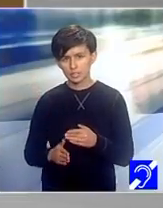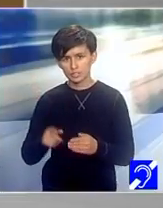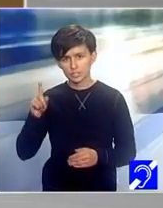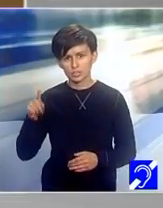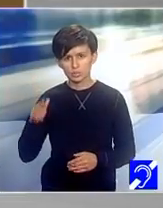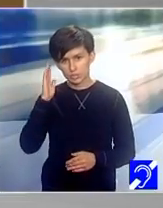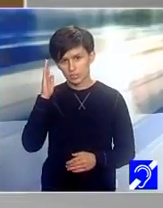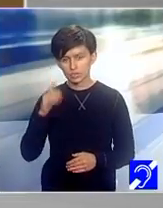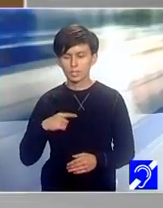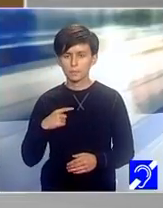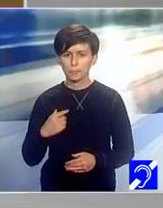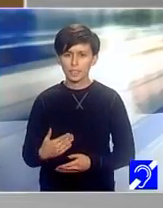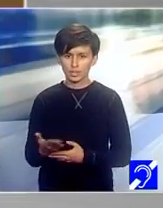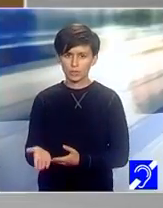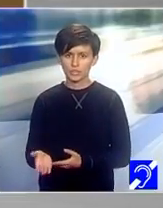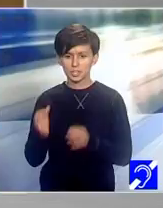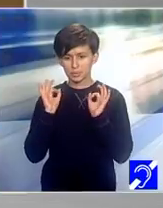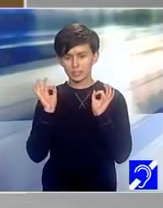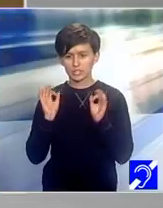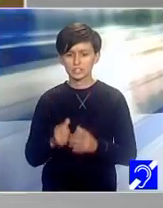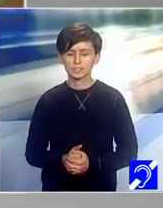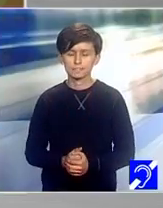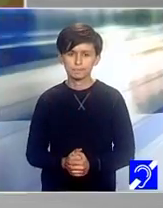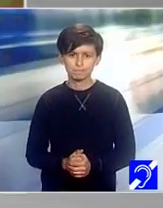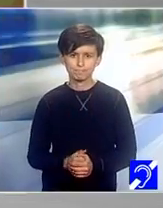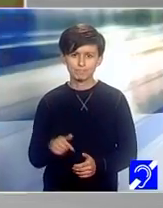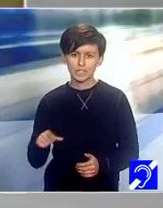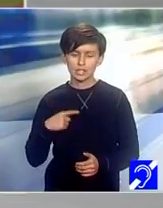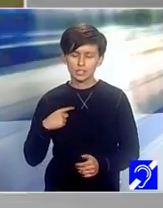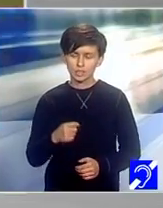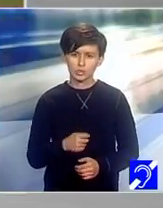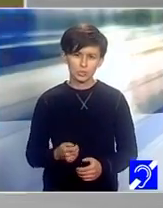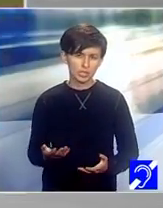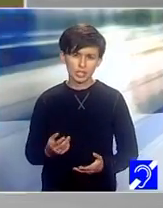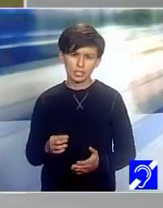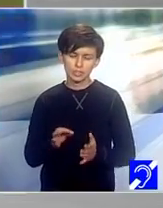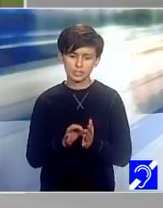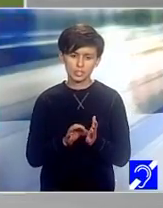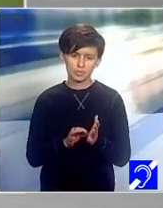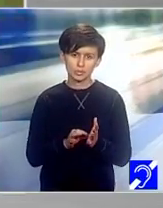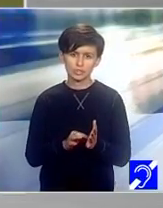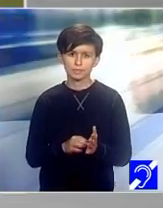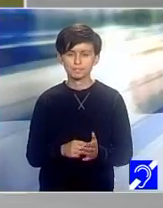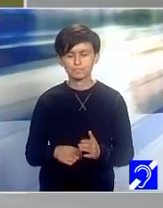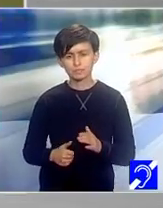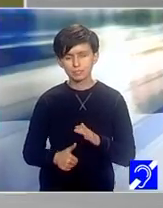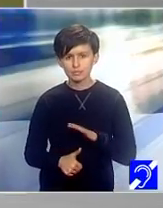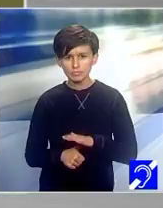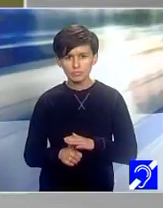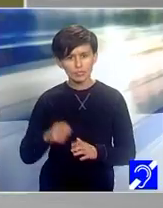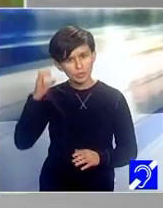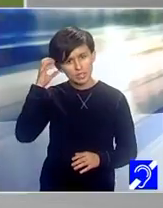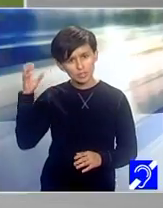în folosință. Ăsta este un proiect care a fost pus în Cluj, capitală europeană a culturii. Deci, practic, Centrul European de